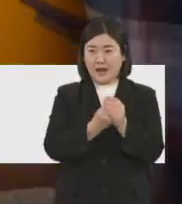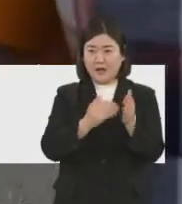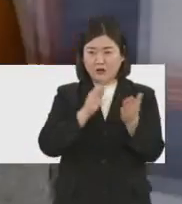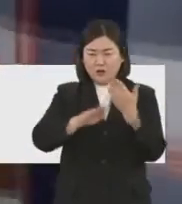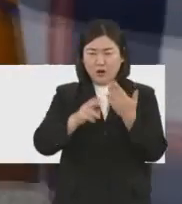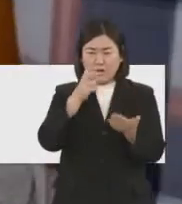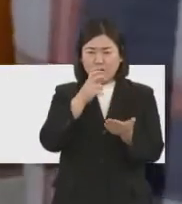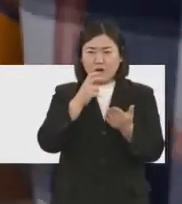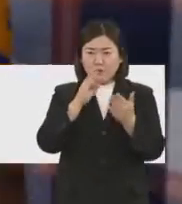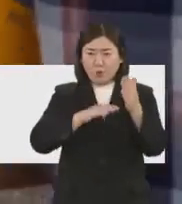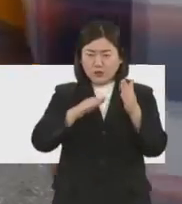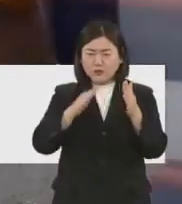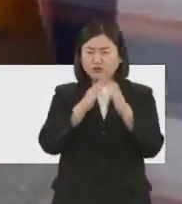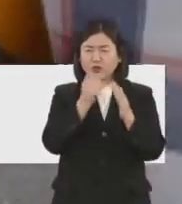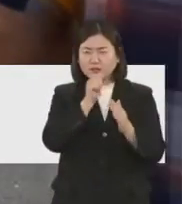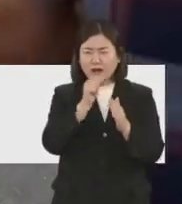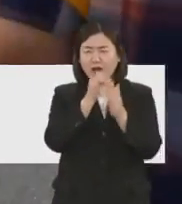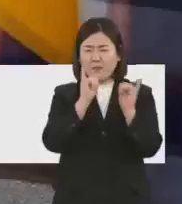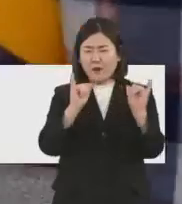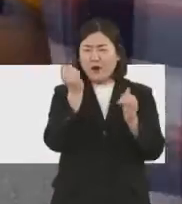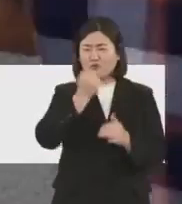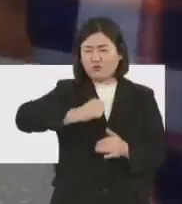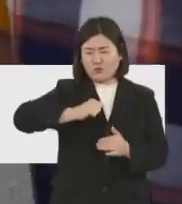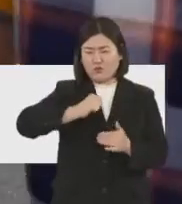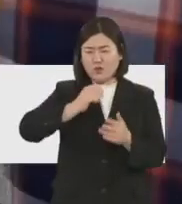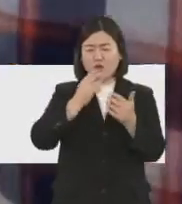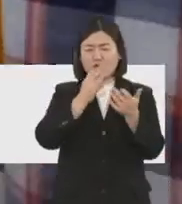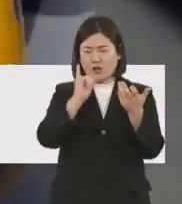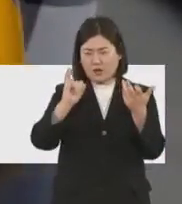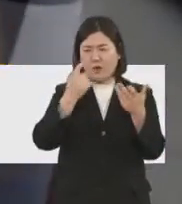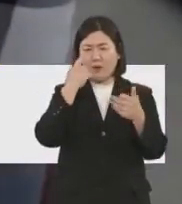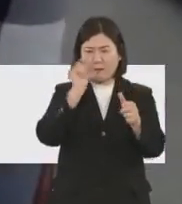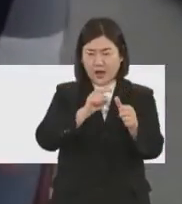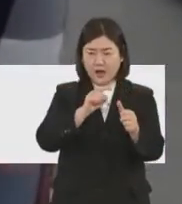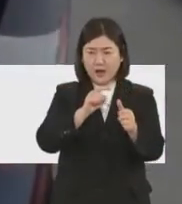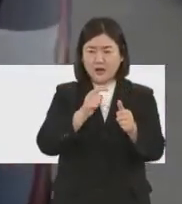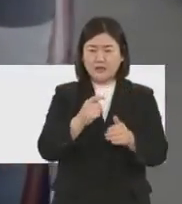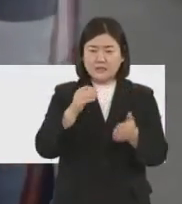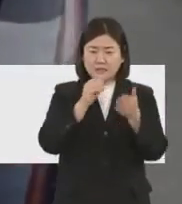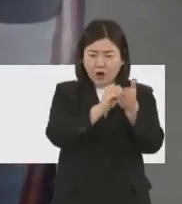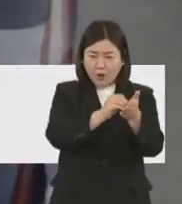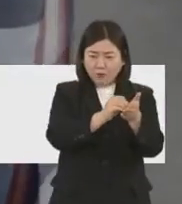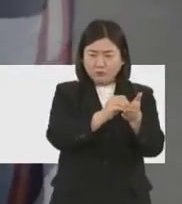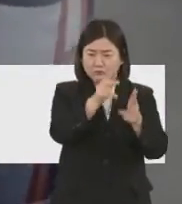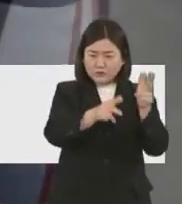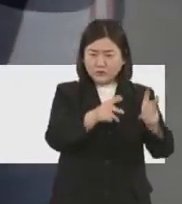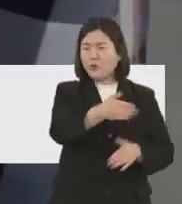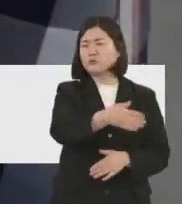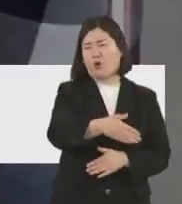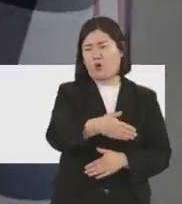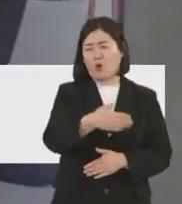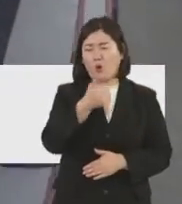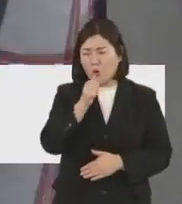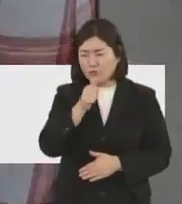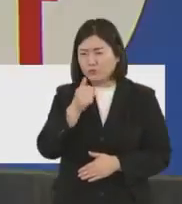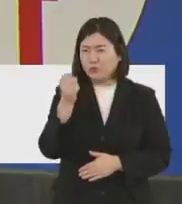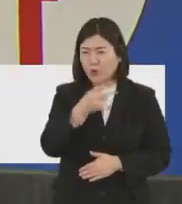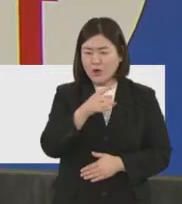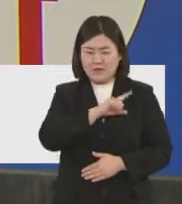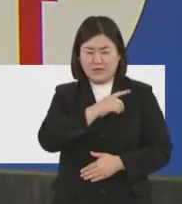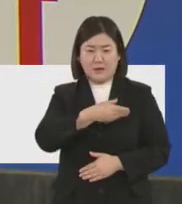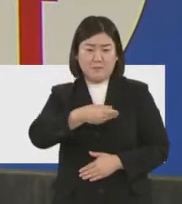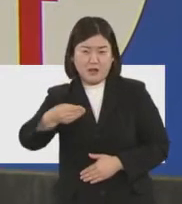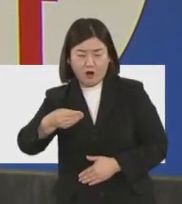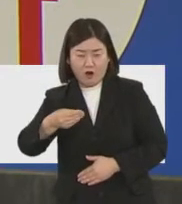공인중개사법을 위반한 18명을 적발했습니다 단속반은 사업등록을 하지 않고 중개업무를 하거나